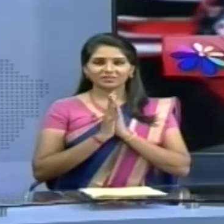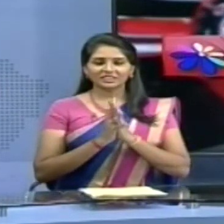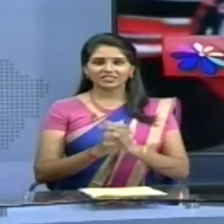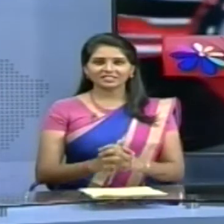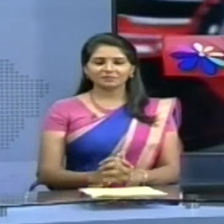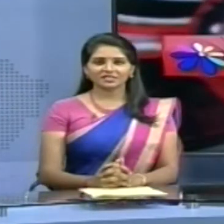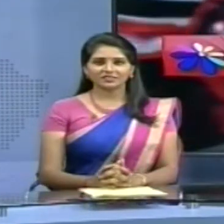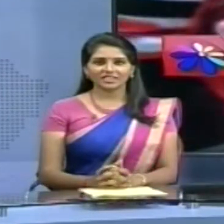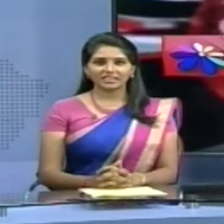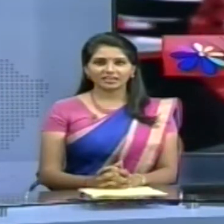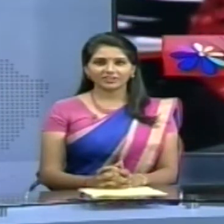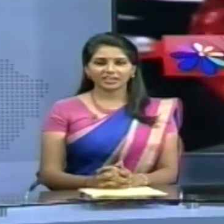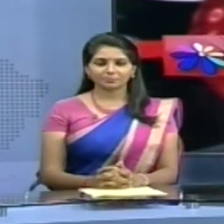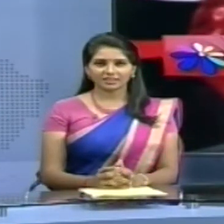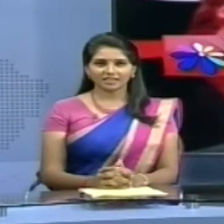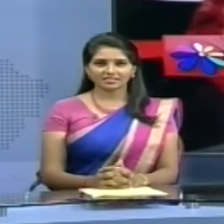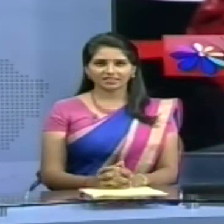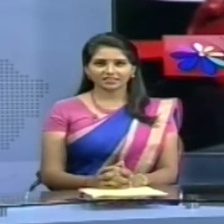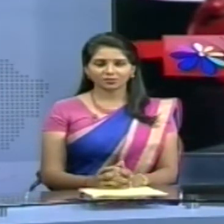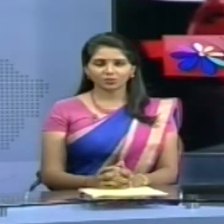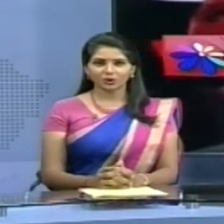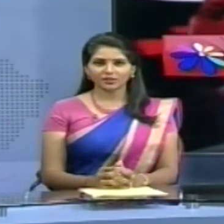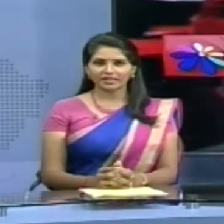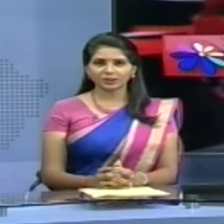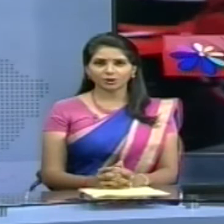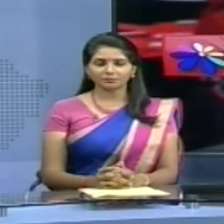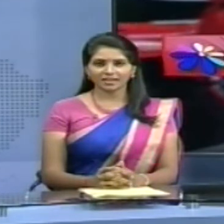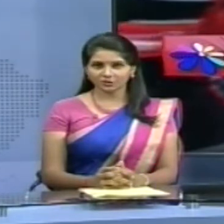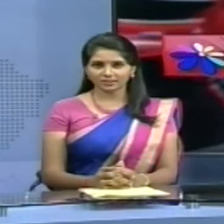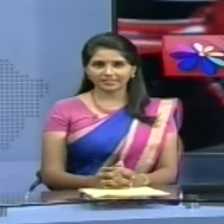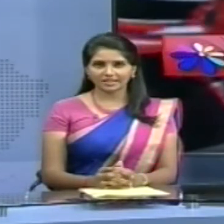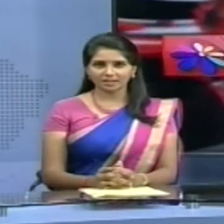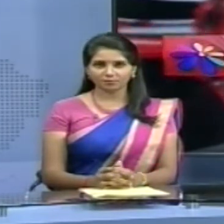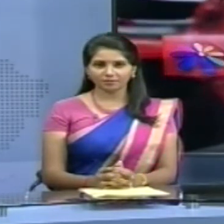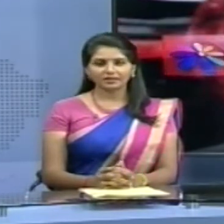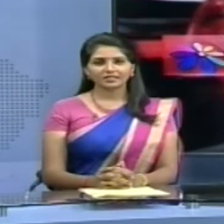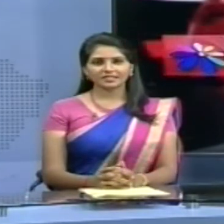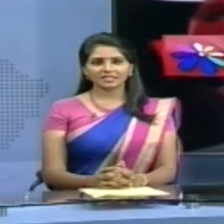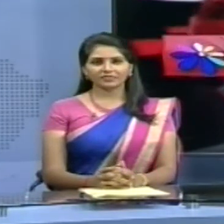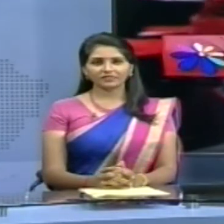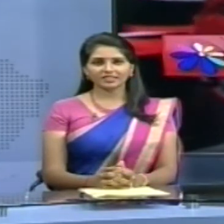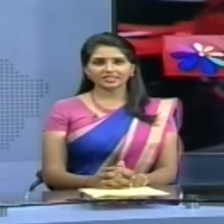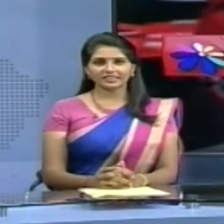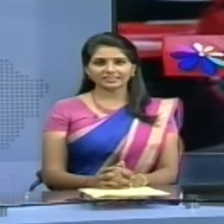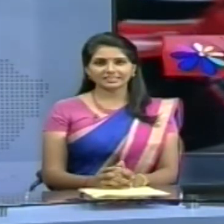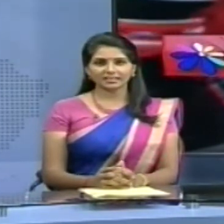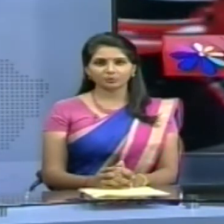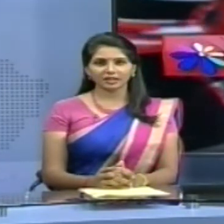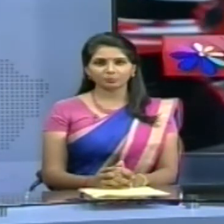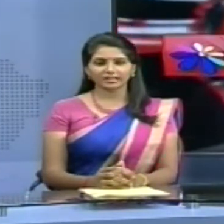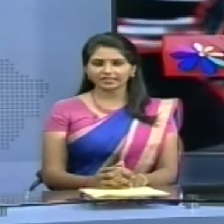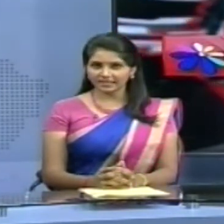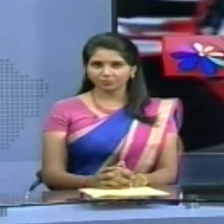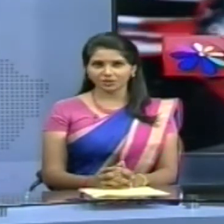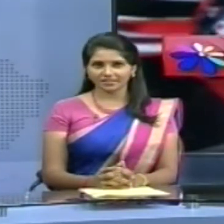வணக்கம். இது வசந்தம் டிவியின் இரவு நேர பிரதான செய்திகள். உங்களோடு இணைந்து கொள்ளும் நான் சந்திரிகா ஆறுமுகம். இன்றைய விரிவான செய்திகளுக்கு செல்லும்